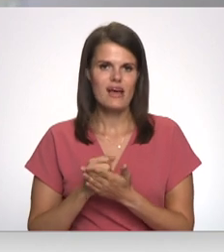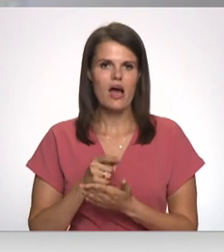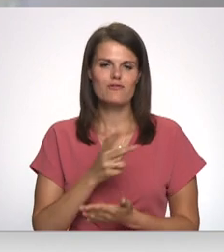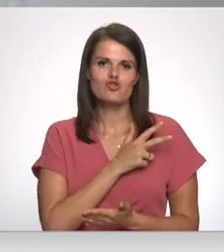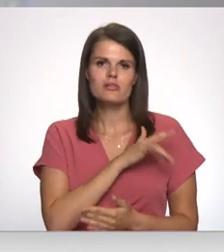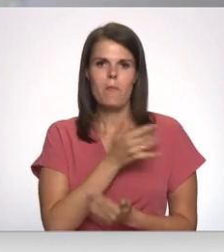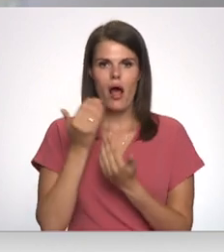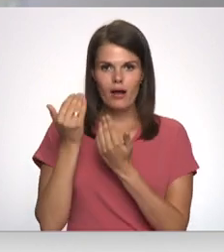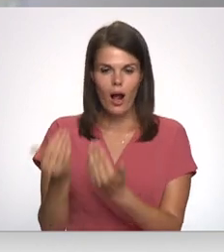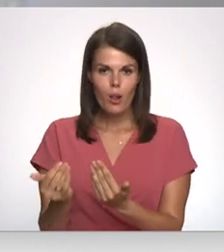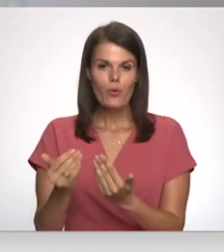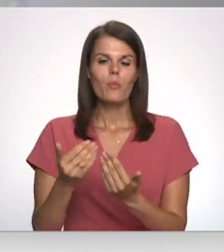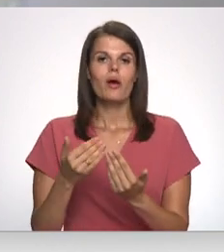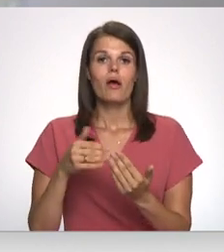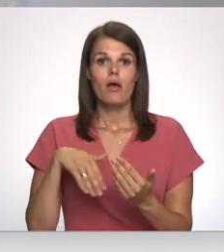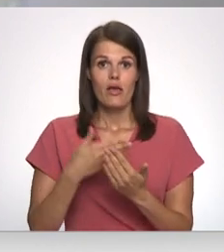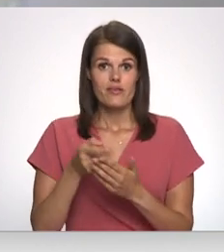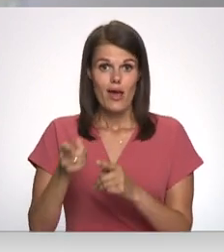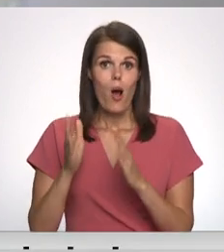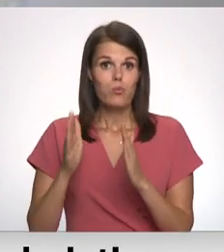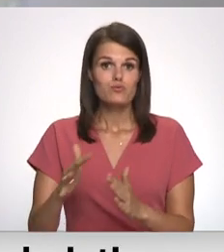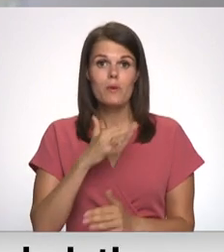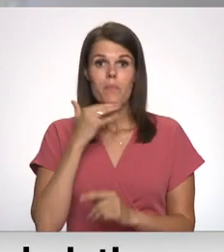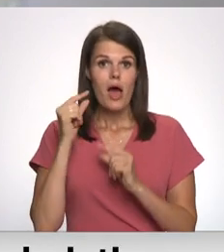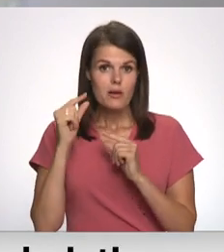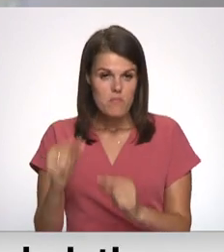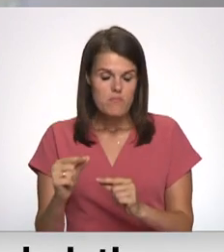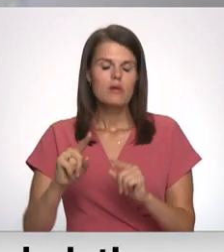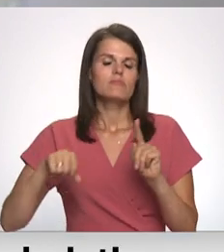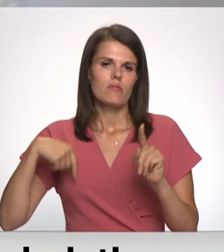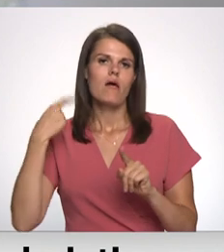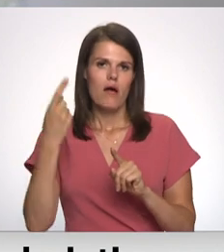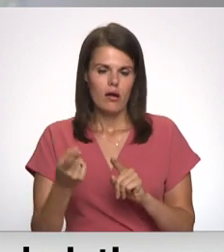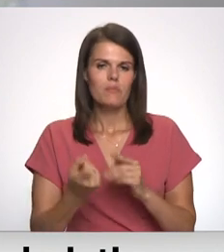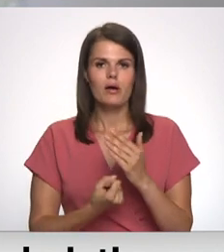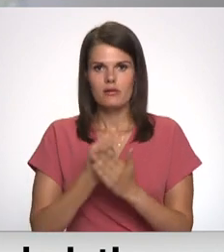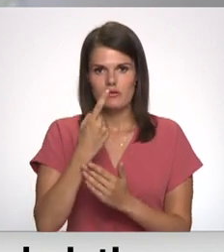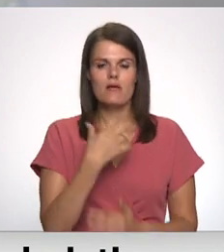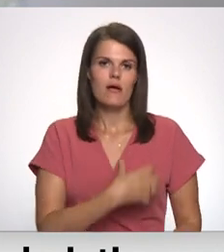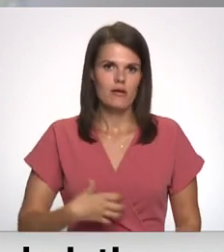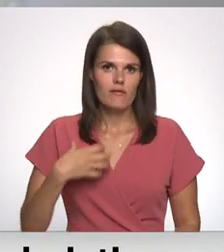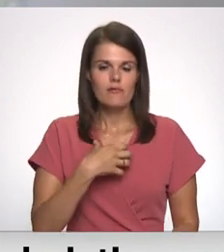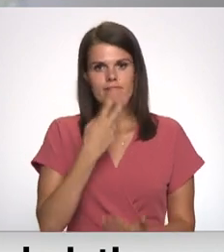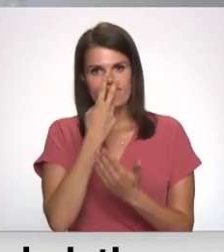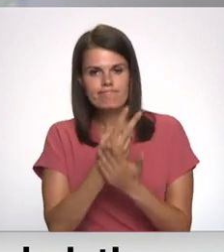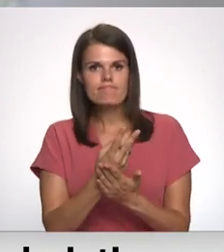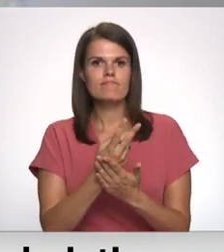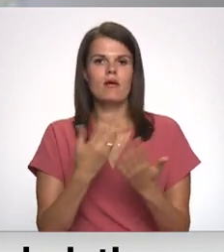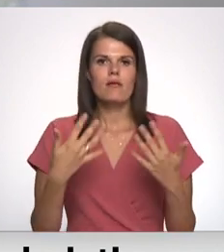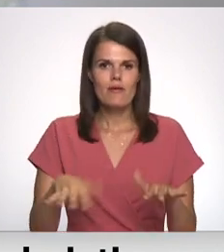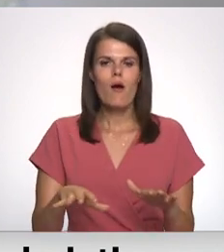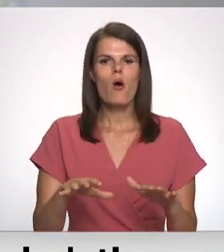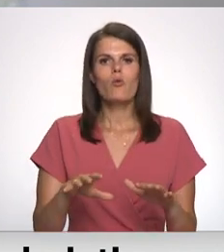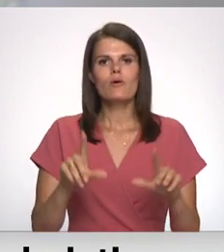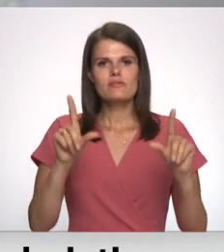Proti, ja arī ar to būs par maz, tad nākamais solis būtu skatīties jau